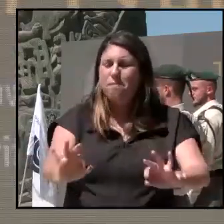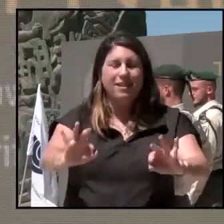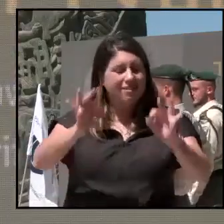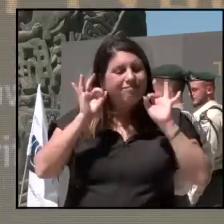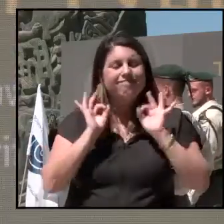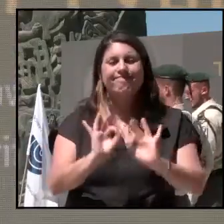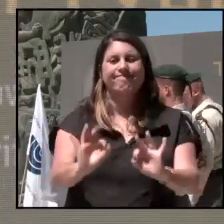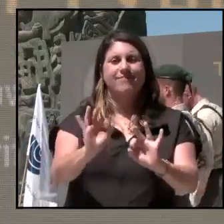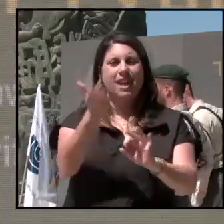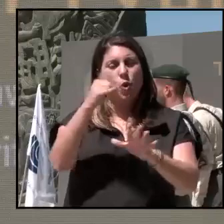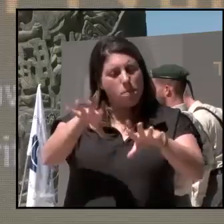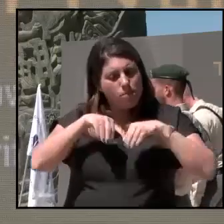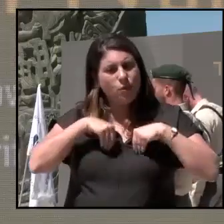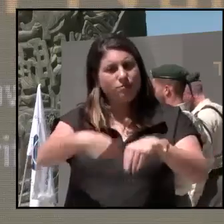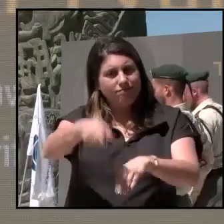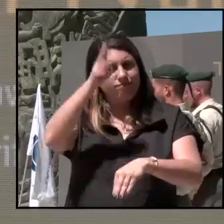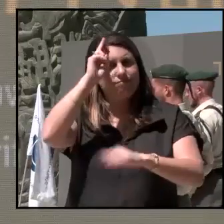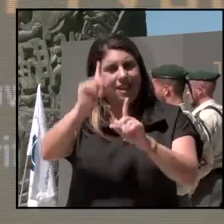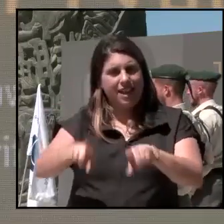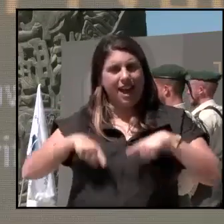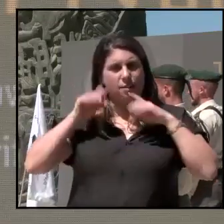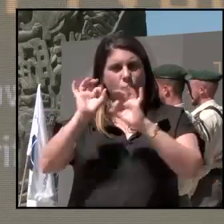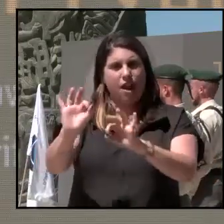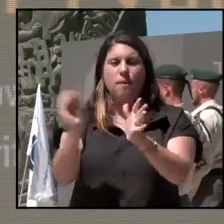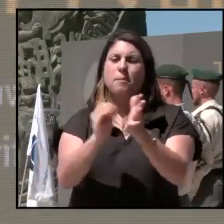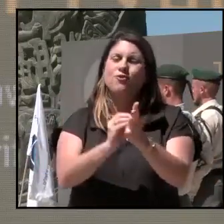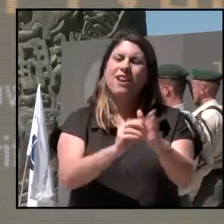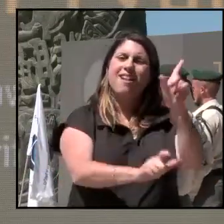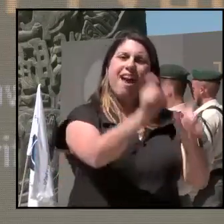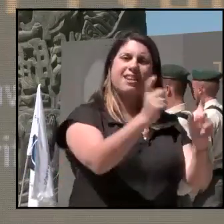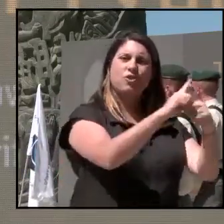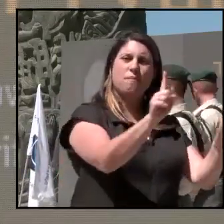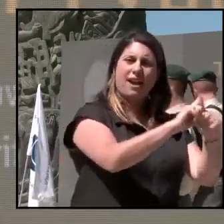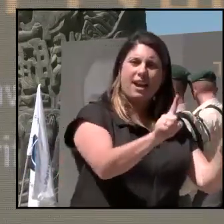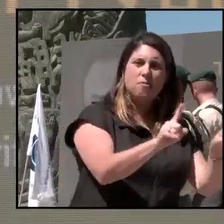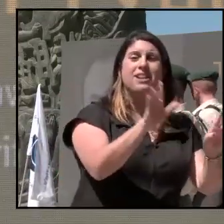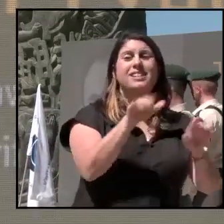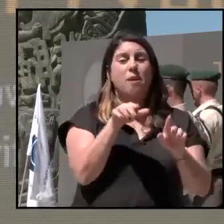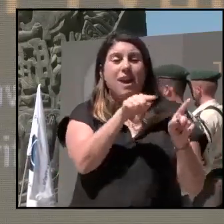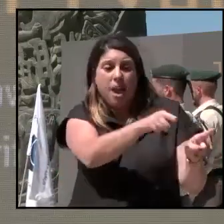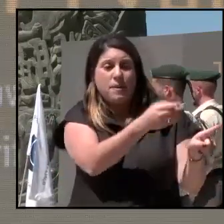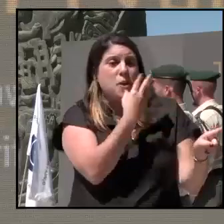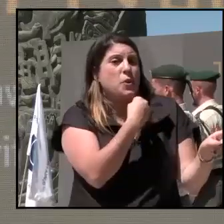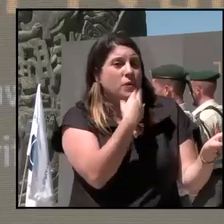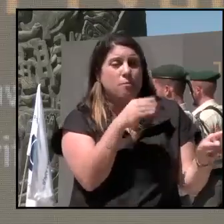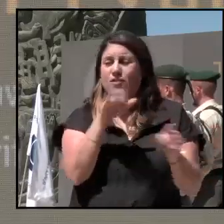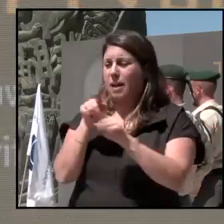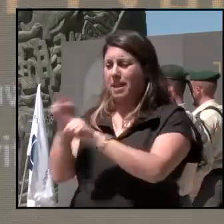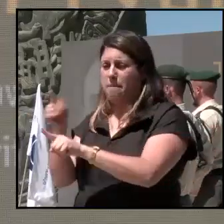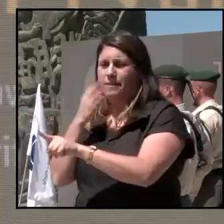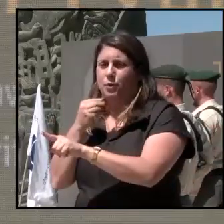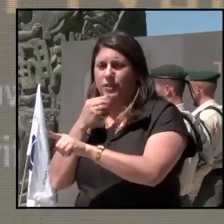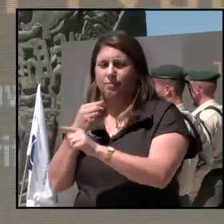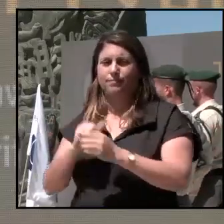ובתמים היו מוכנים לסכן את חייהם בשביל הזולת, גם שהם היו יהודים וגם שהזולת היה